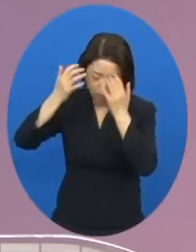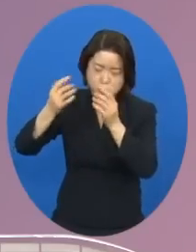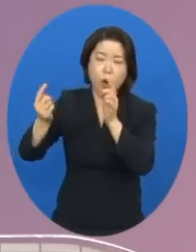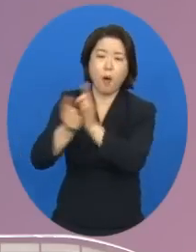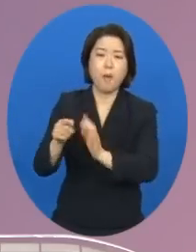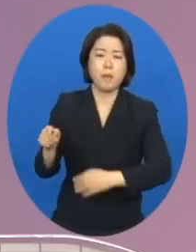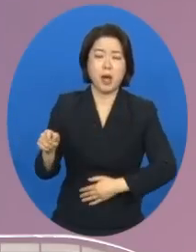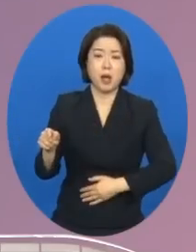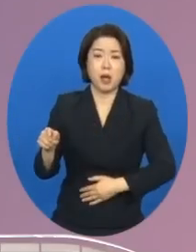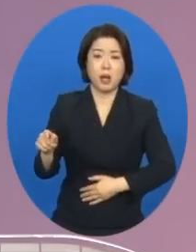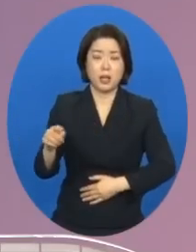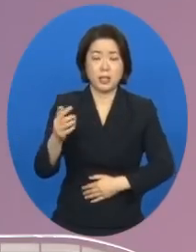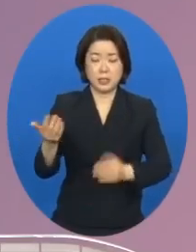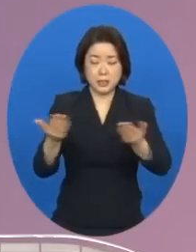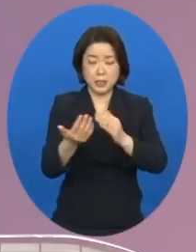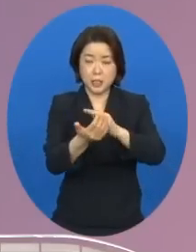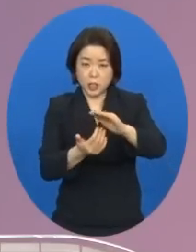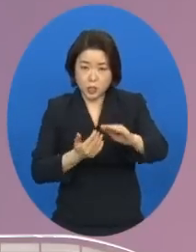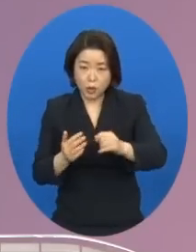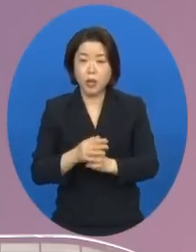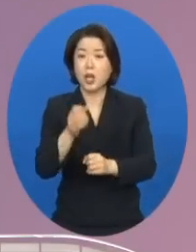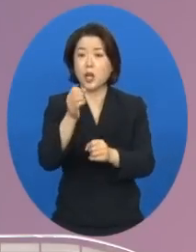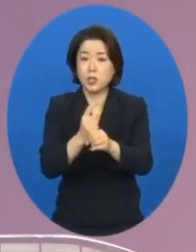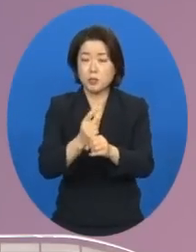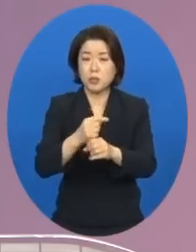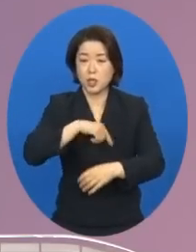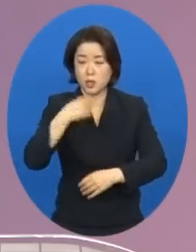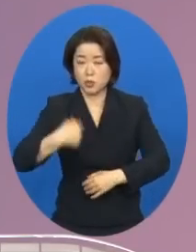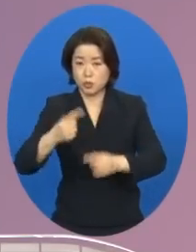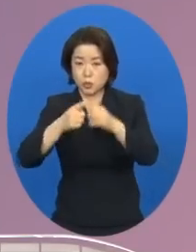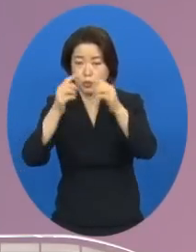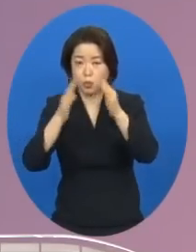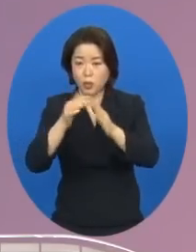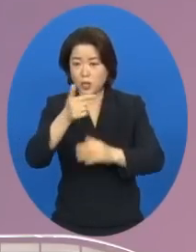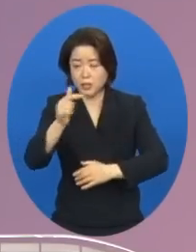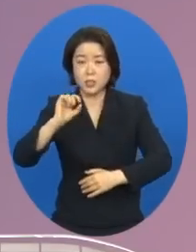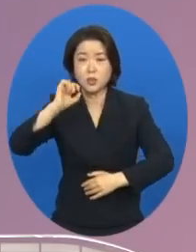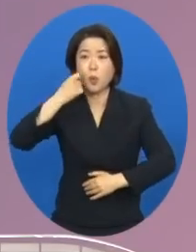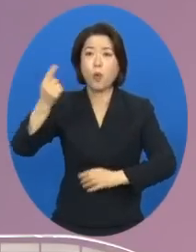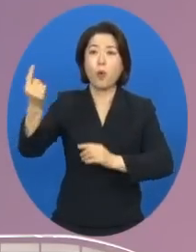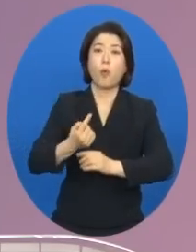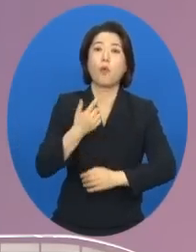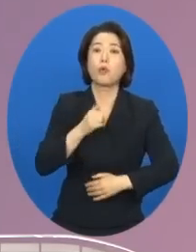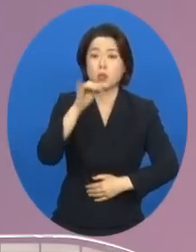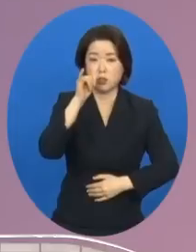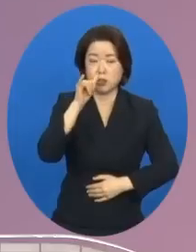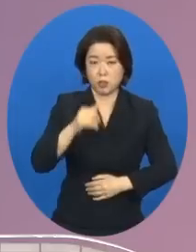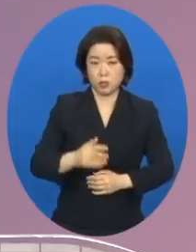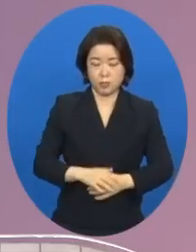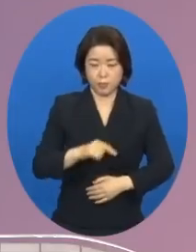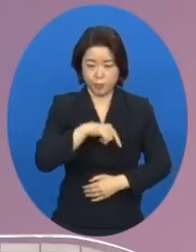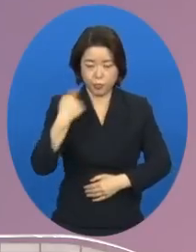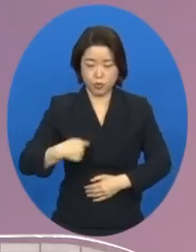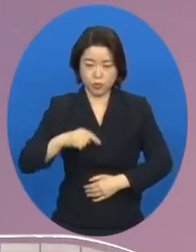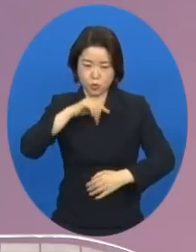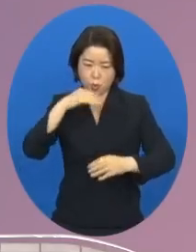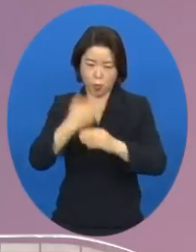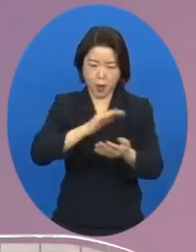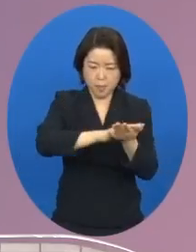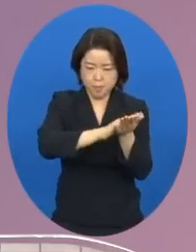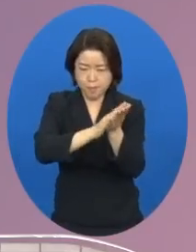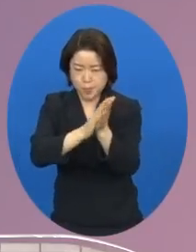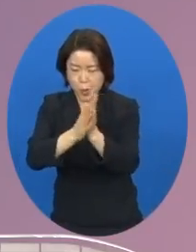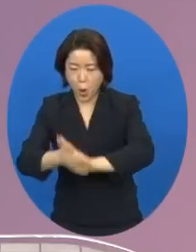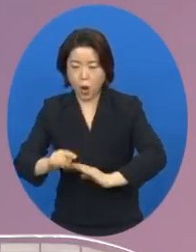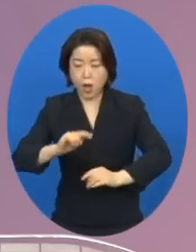그 전에, 그 일이 있기 전에 이미 중국 교회에 큰 어려움이 닥쳤습니다. 중국을 공산화했던